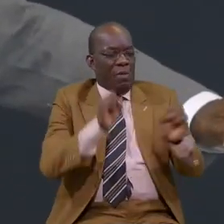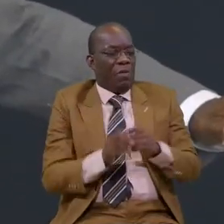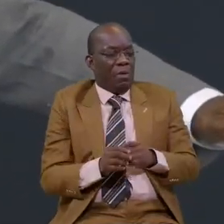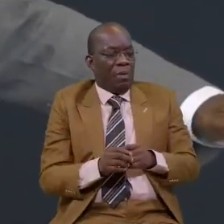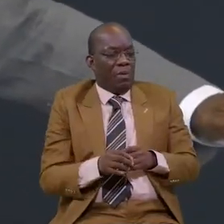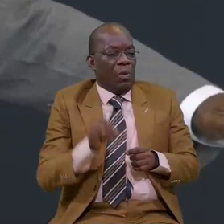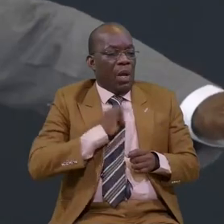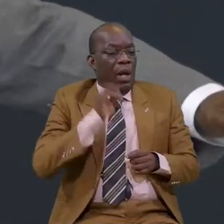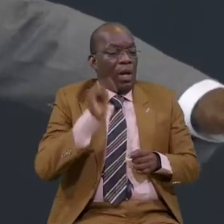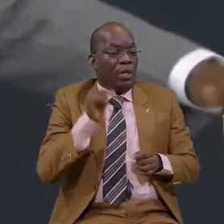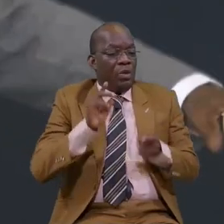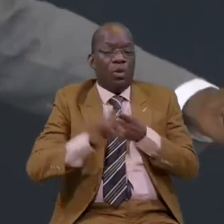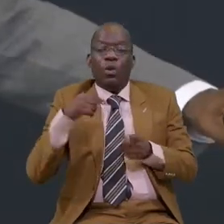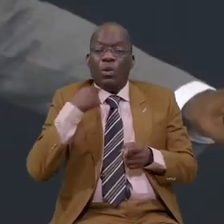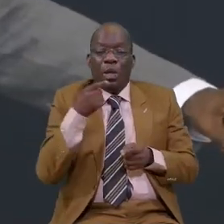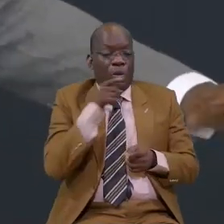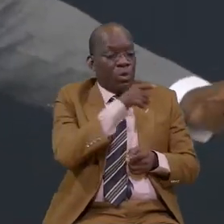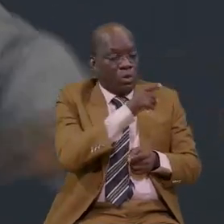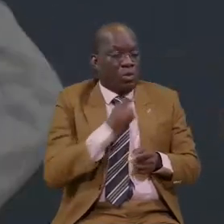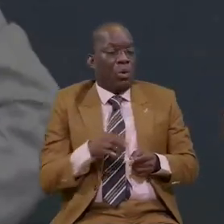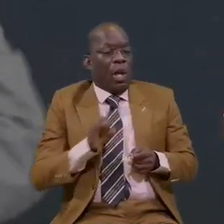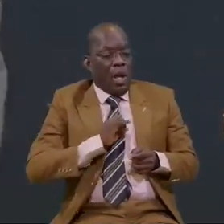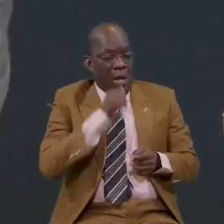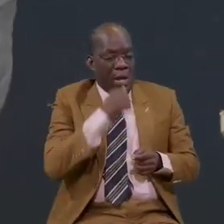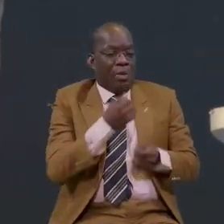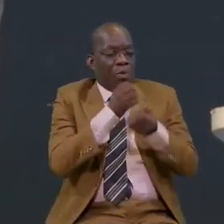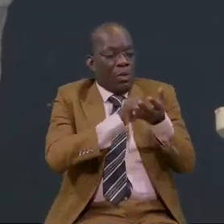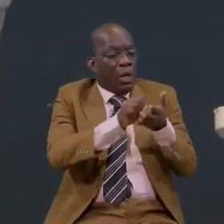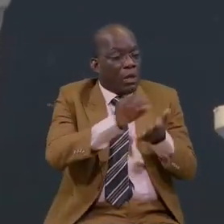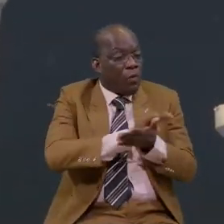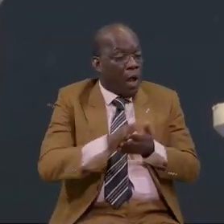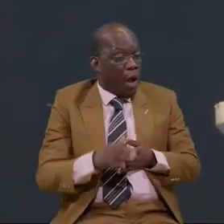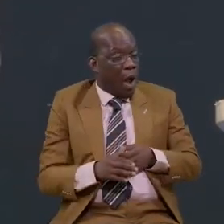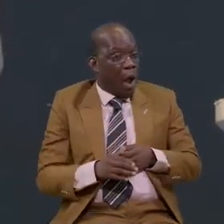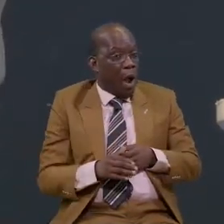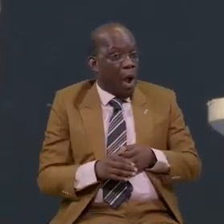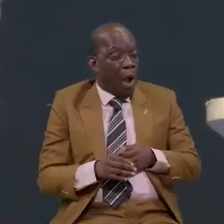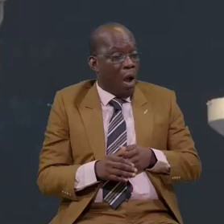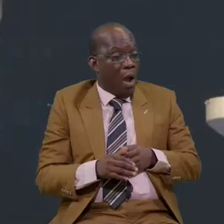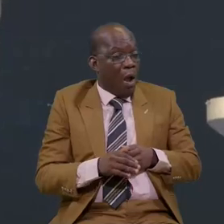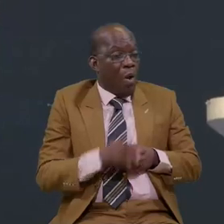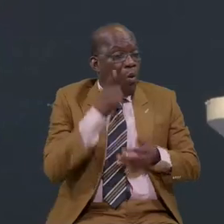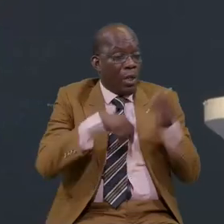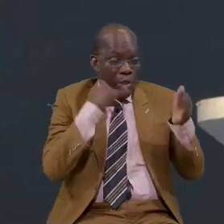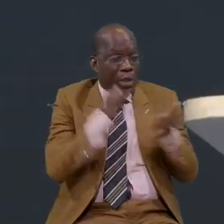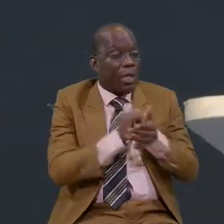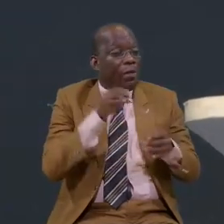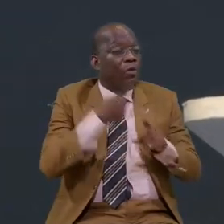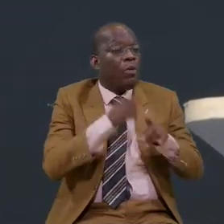on te demande, tu n'es pas en Christ? Bien sûr, je suis en Christ. Je suis sauvé. Je dois te dire. Et je me suis même